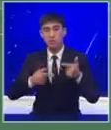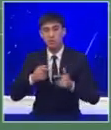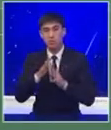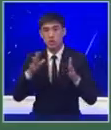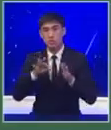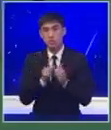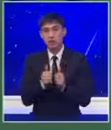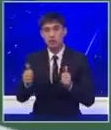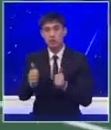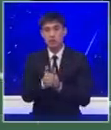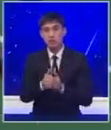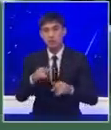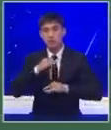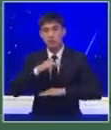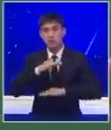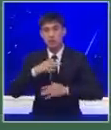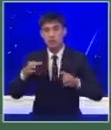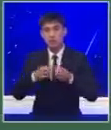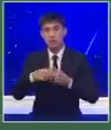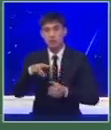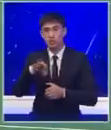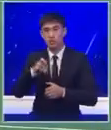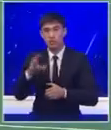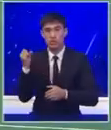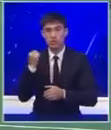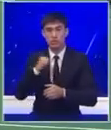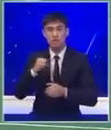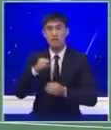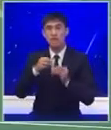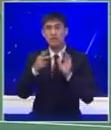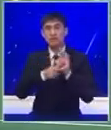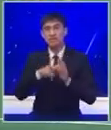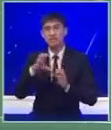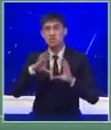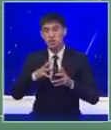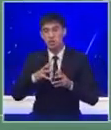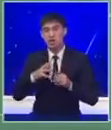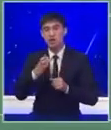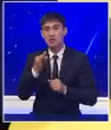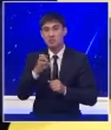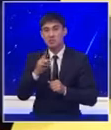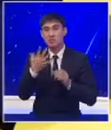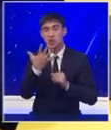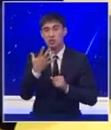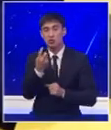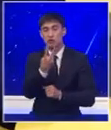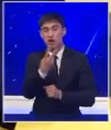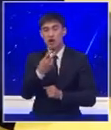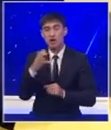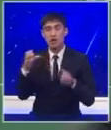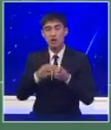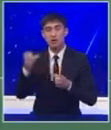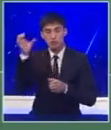большим отрывом. Так, в ворота сборной Таджикистана было забито 18 мячей. В ворота Индонезии – 5, и еще 2 – команде из